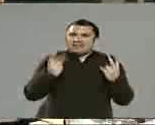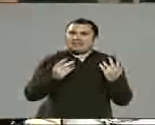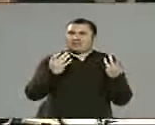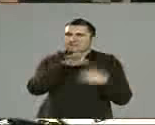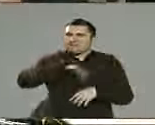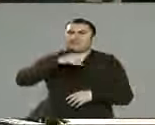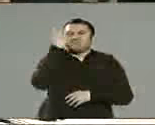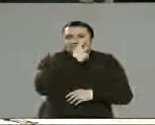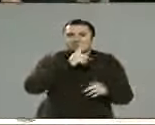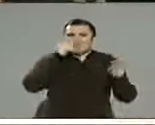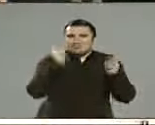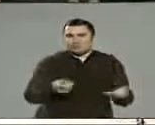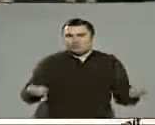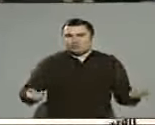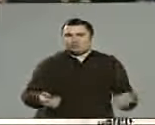dafür steht.